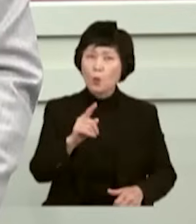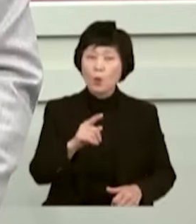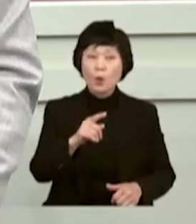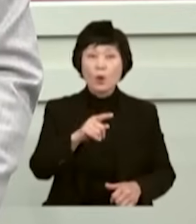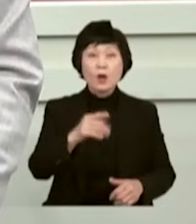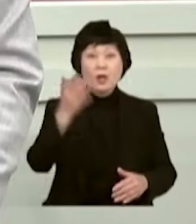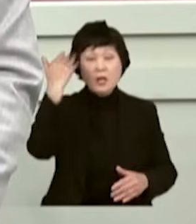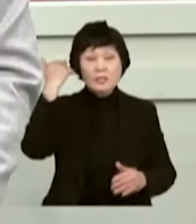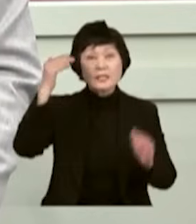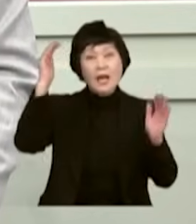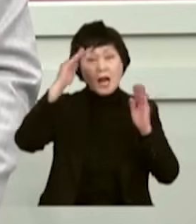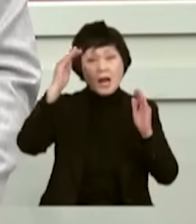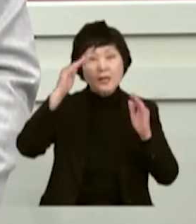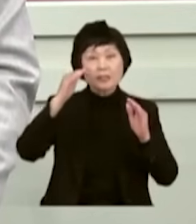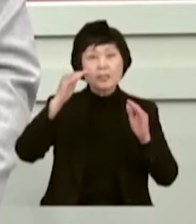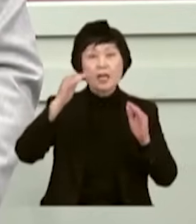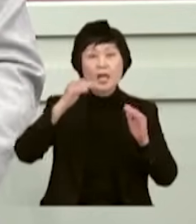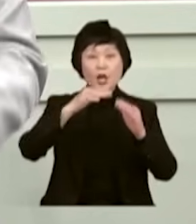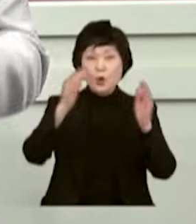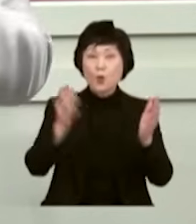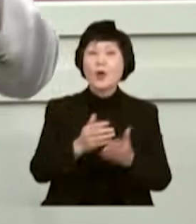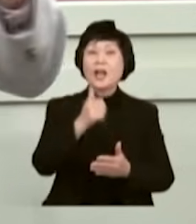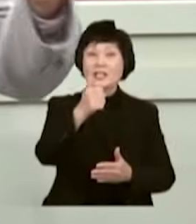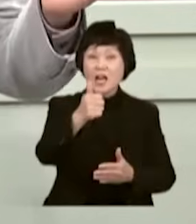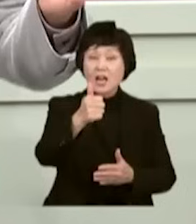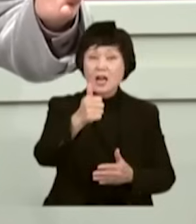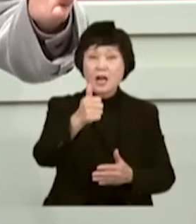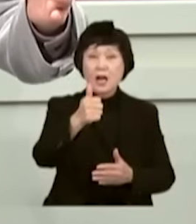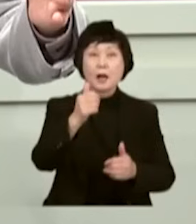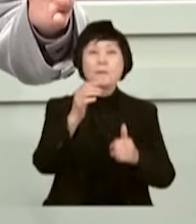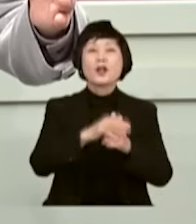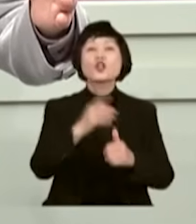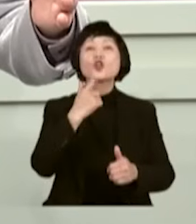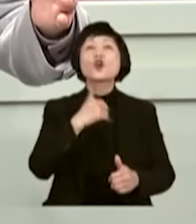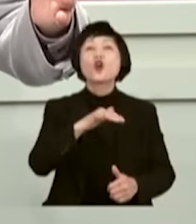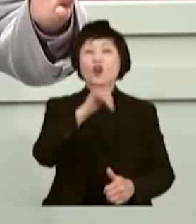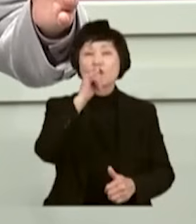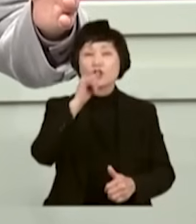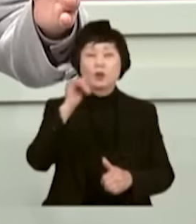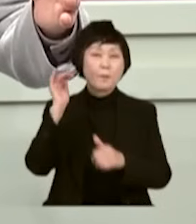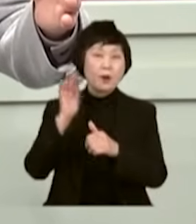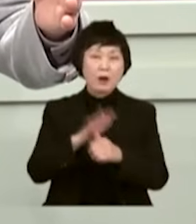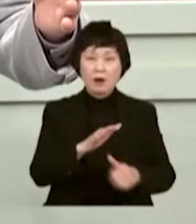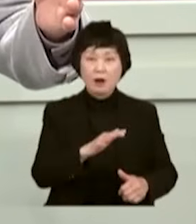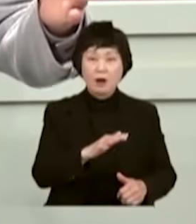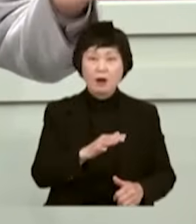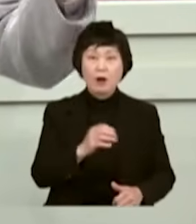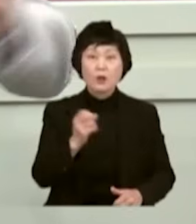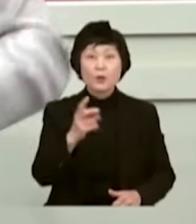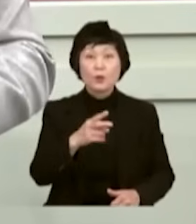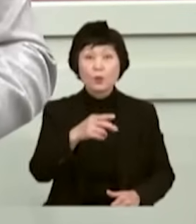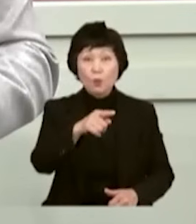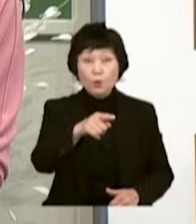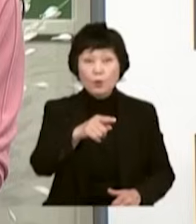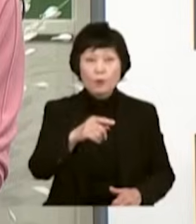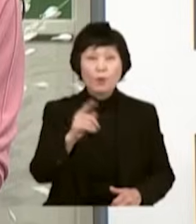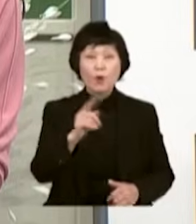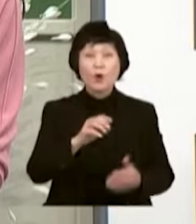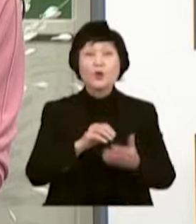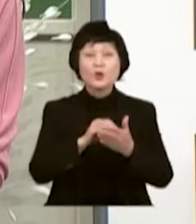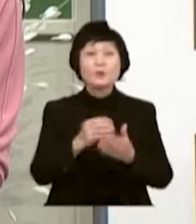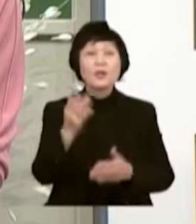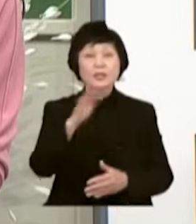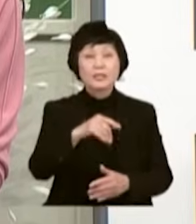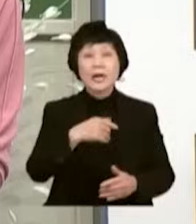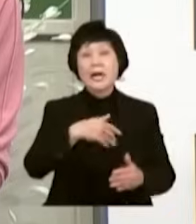학생회장 뭐, 출신이에요, 대학교. 학생회장 출신이라 예. 또 예한은행에 취업됐는데 본사에 내가 가지 말라고 네